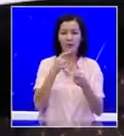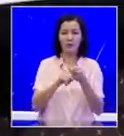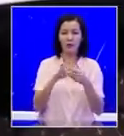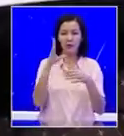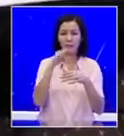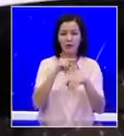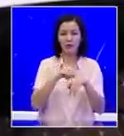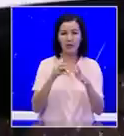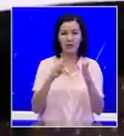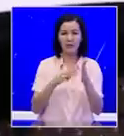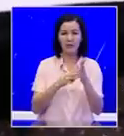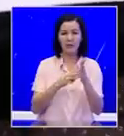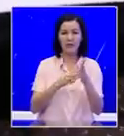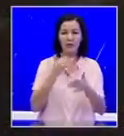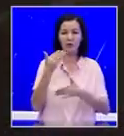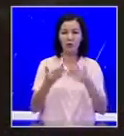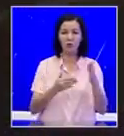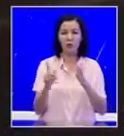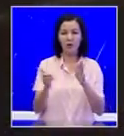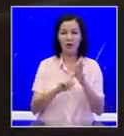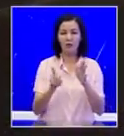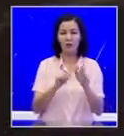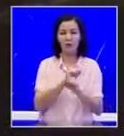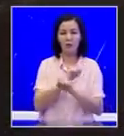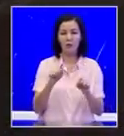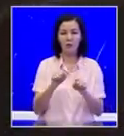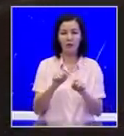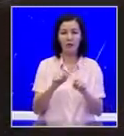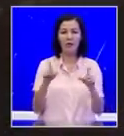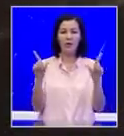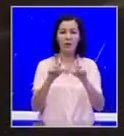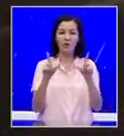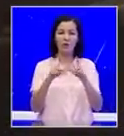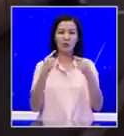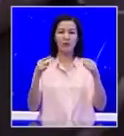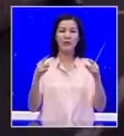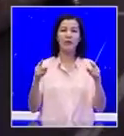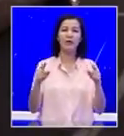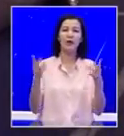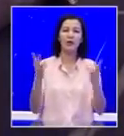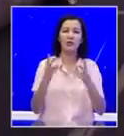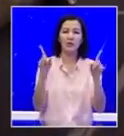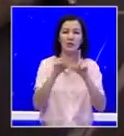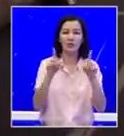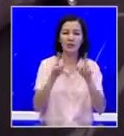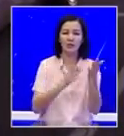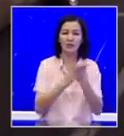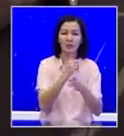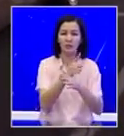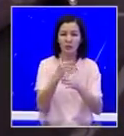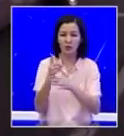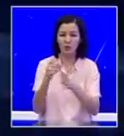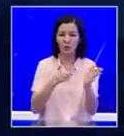кечки 8-ден кийин жөнсүз жүрүүгө болмойт. Дәл осы уақытта дүкендердин де басқа да қажетті нысандардың да қызметіне